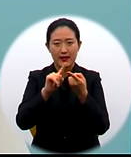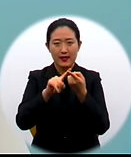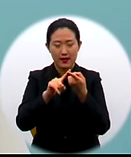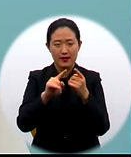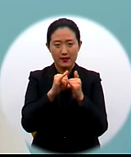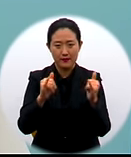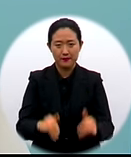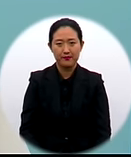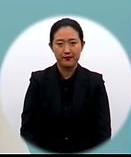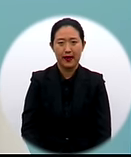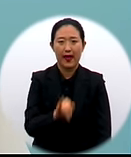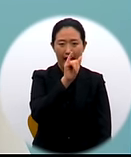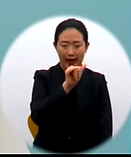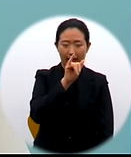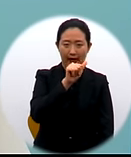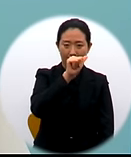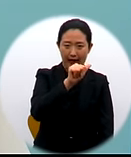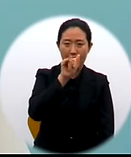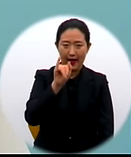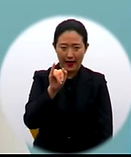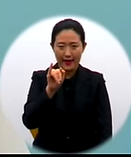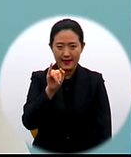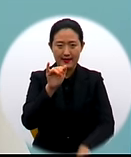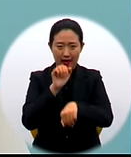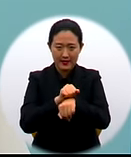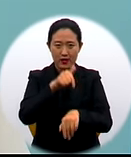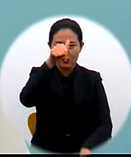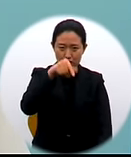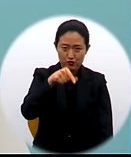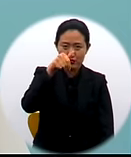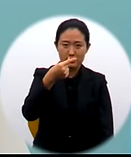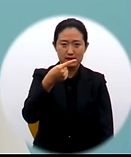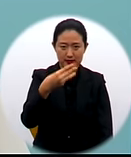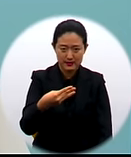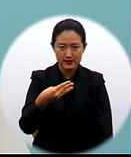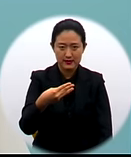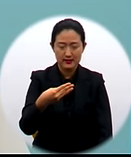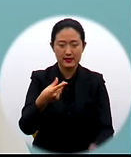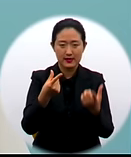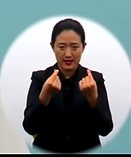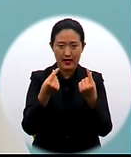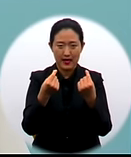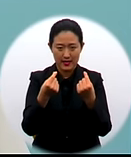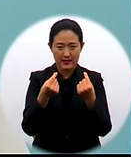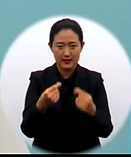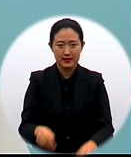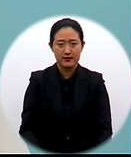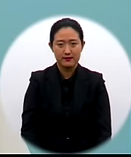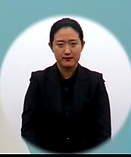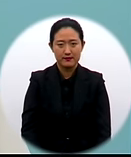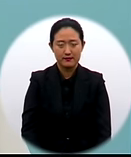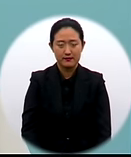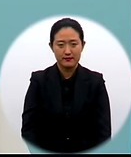놓을 수 없는 상태에 왔는데요. 이 인공지능 굉장히 잘한다는 구글, 챗GPT 만든 OpenAI, 이런 것들에 있는